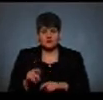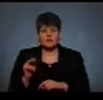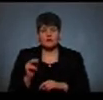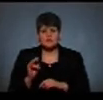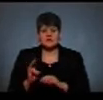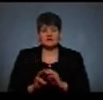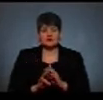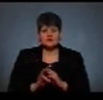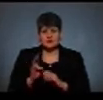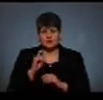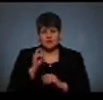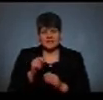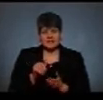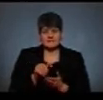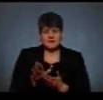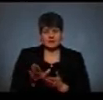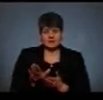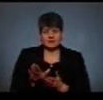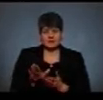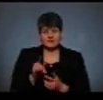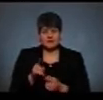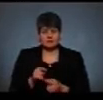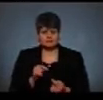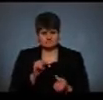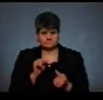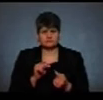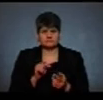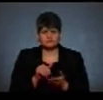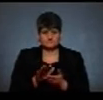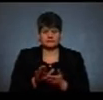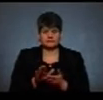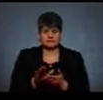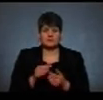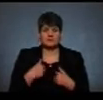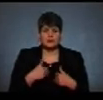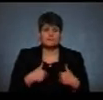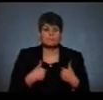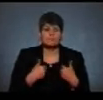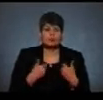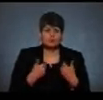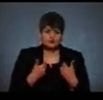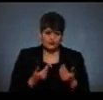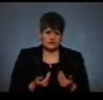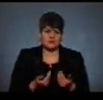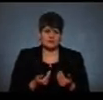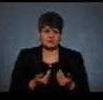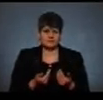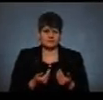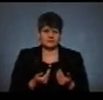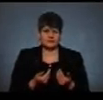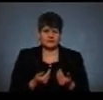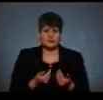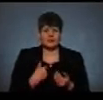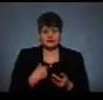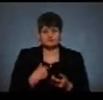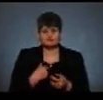Православної церкви України відмовився. Він категорично відмовився. Ми йому пропонували, і вони стоять на